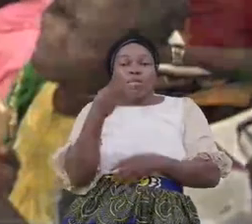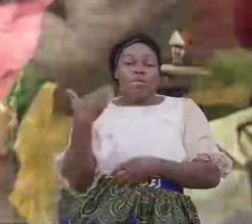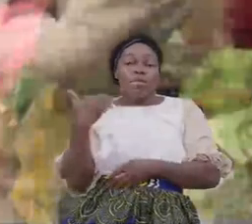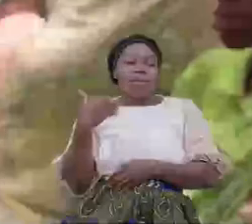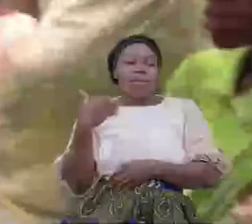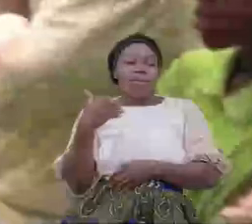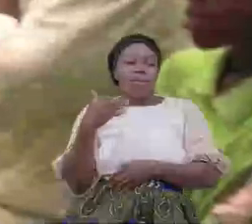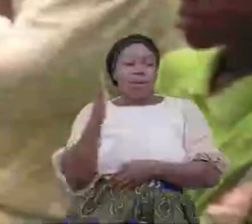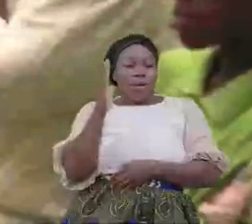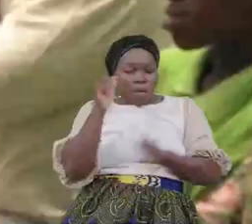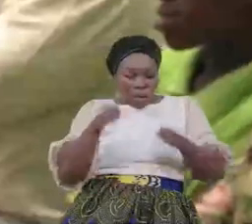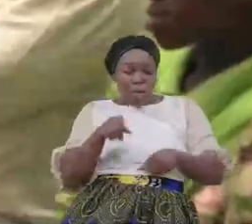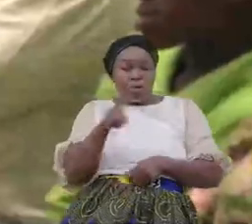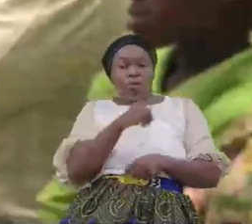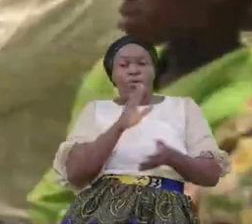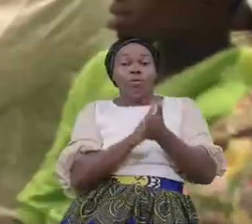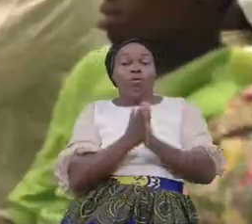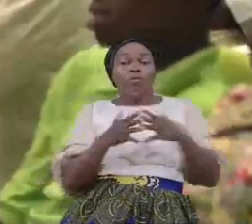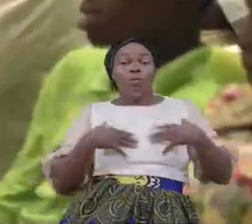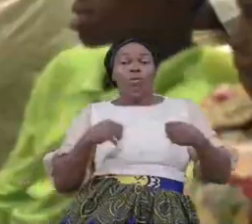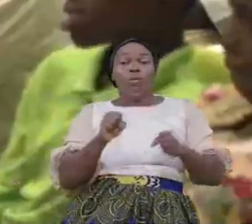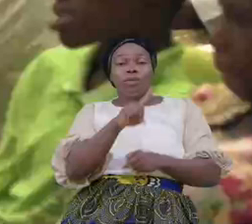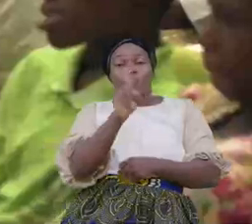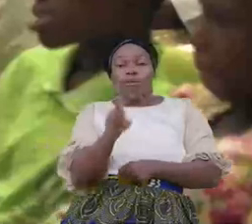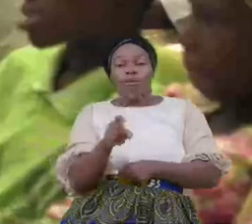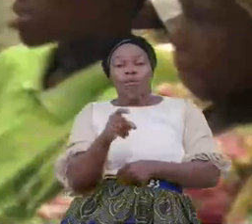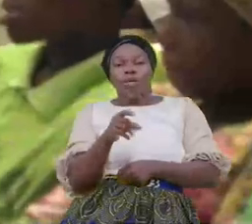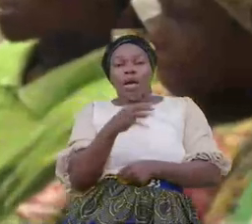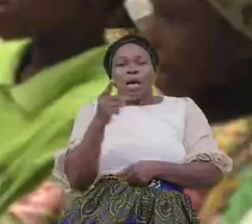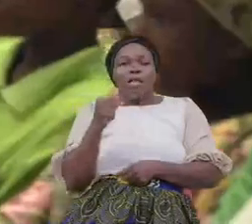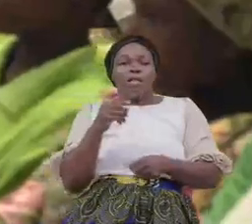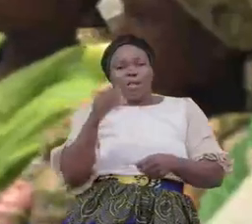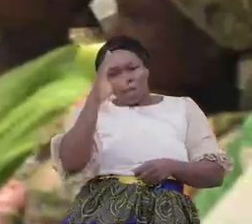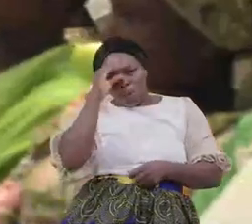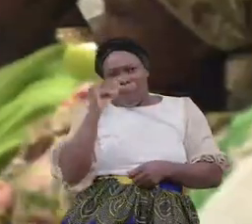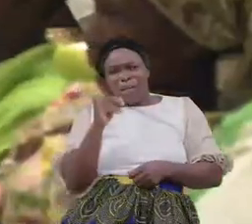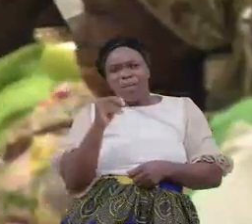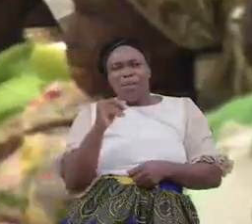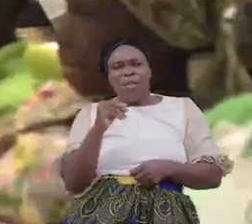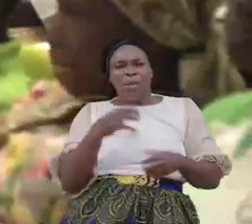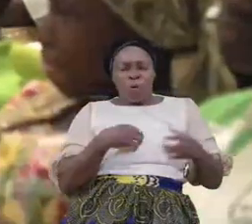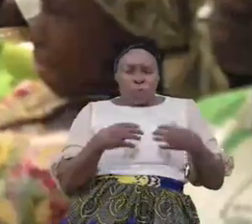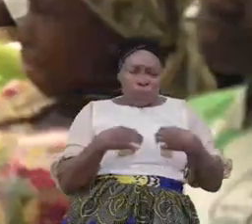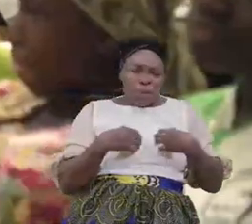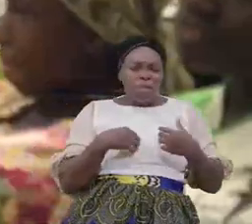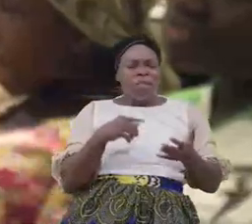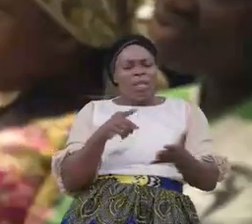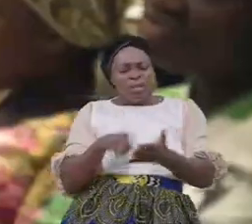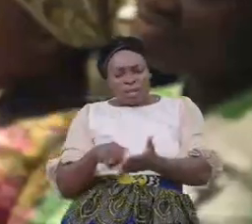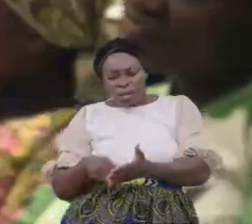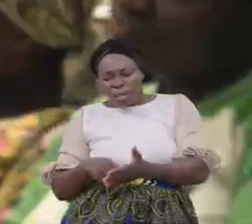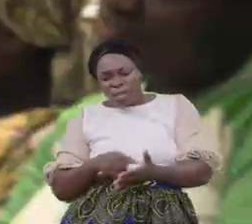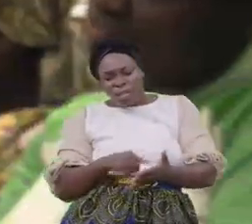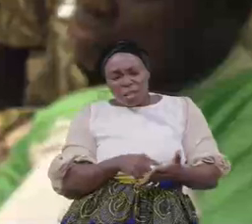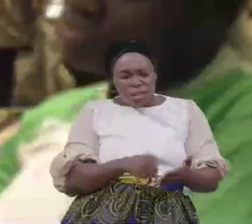qui est au bord de la voie, Jésus a dit, mais seras-tu... L'homme était à la piscine, Jésus a dit, mais que... veux-tu